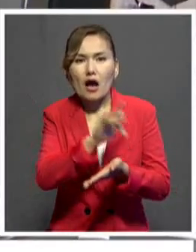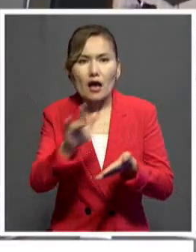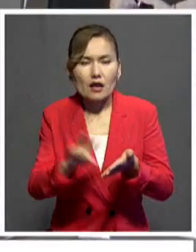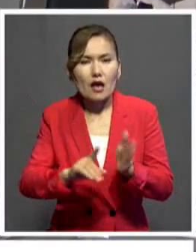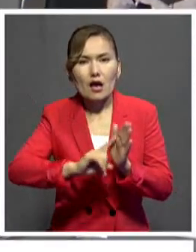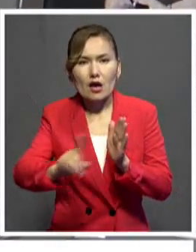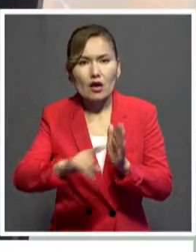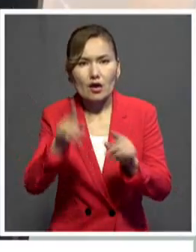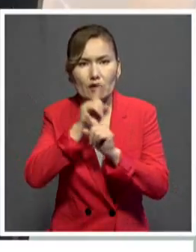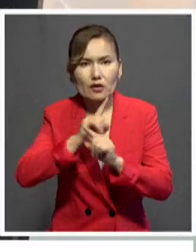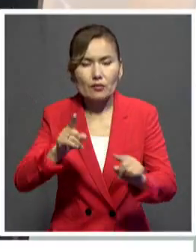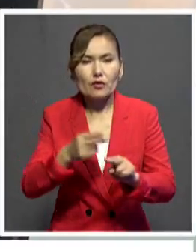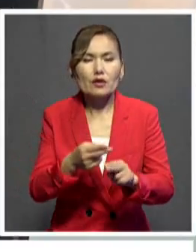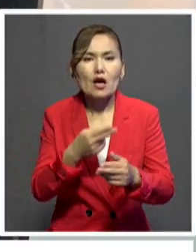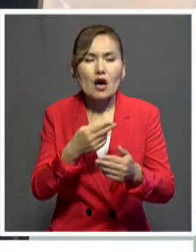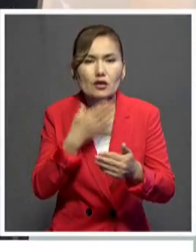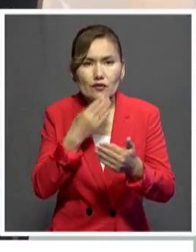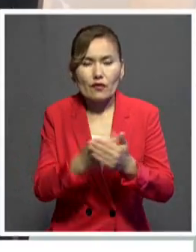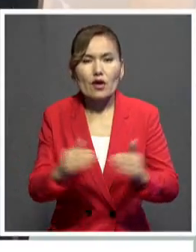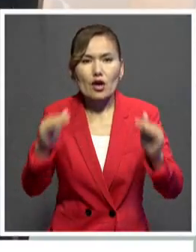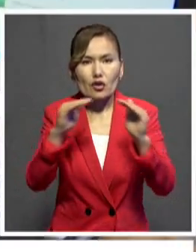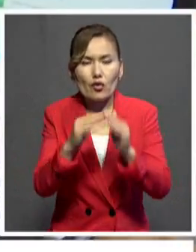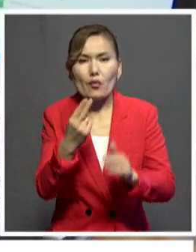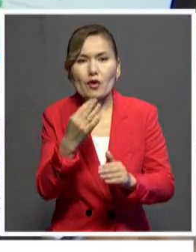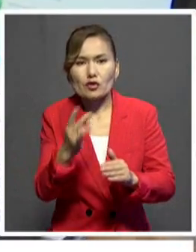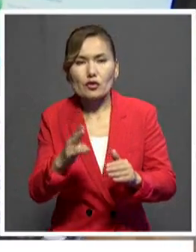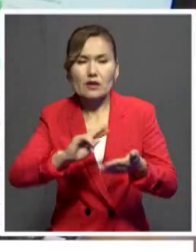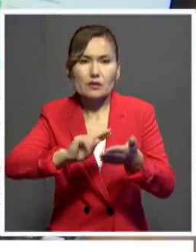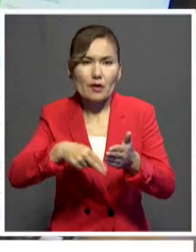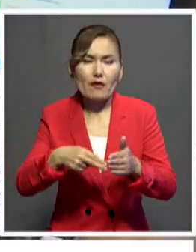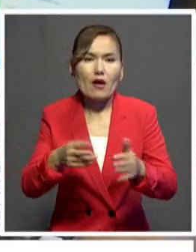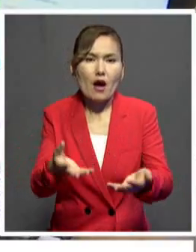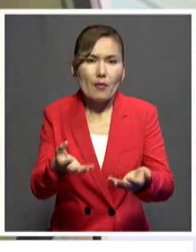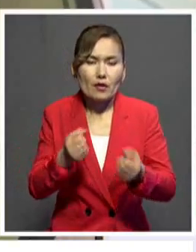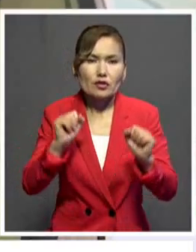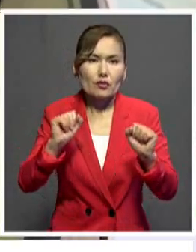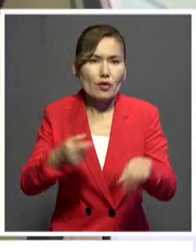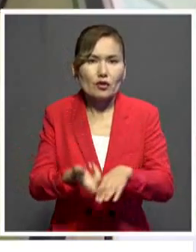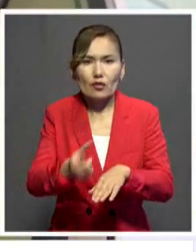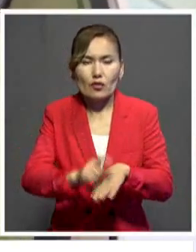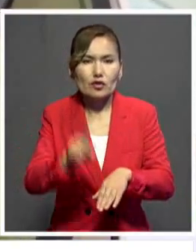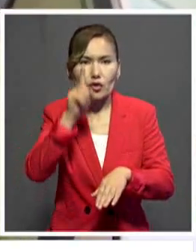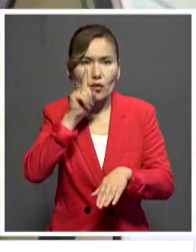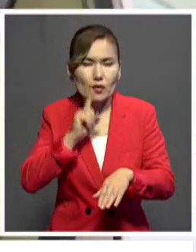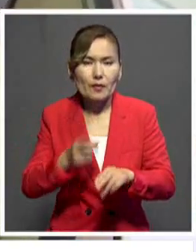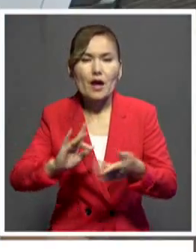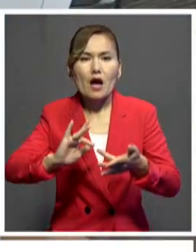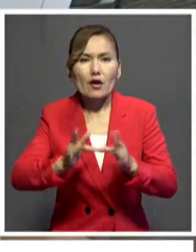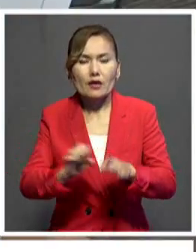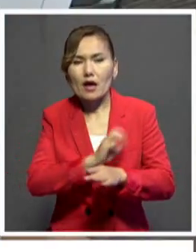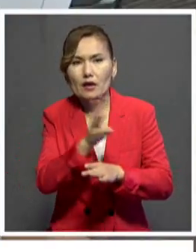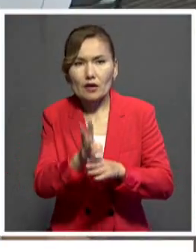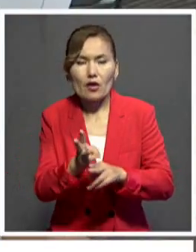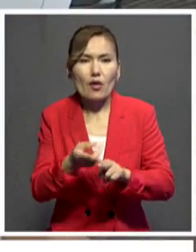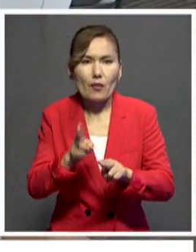береді. Компьютермен кірсе зейнеткер электрондық үкімет порталына өз ақ кіріп, анықтамаларын ешкімнің көмегінсіз рәсімдеуге дайын. Цифрлы Қазақстан бағдарламасы